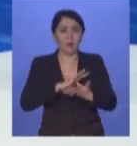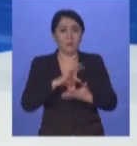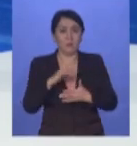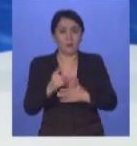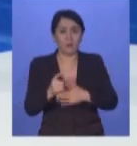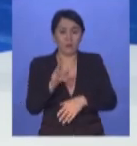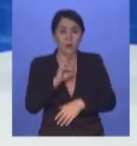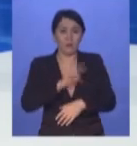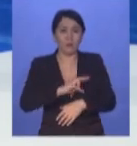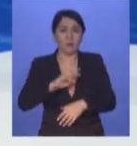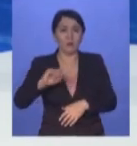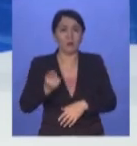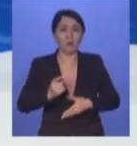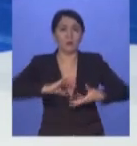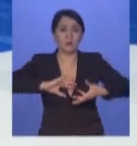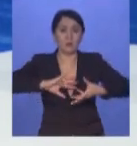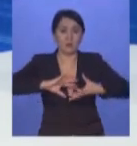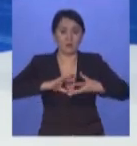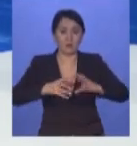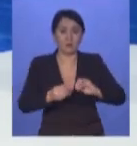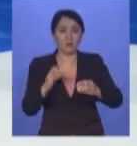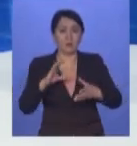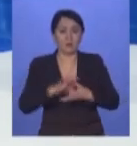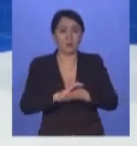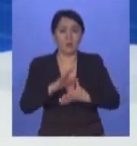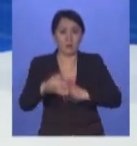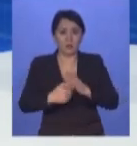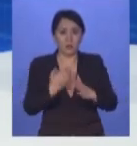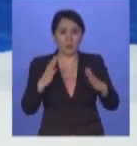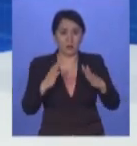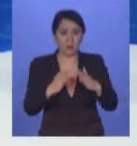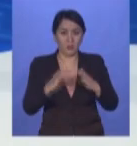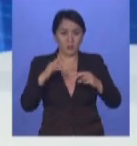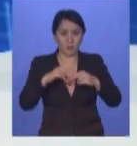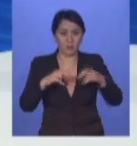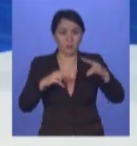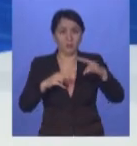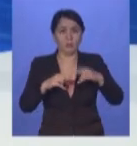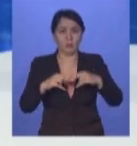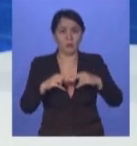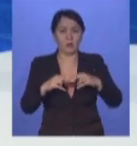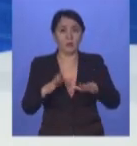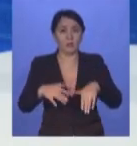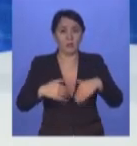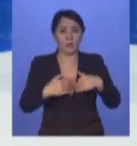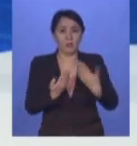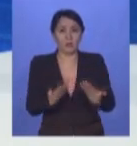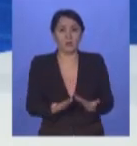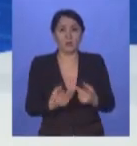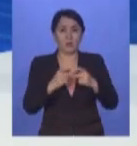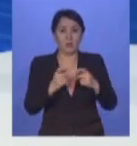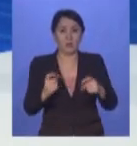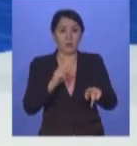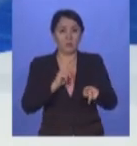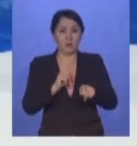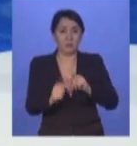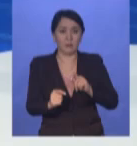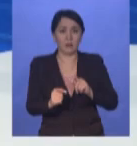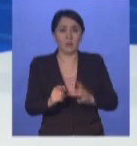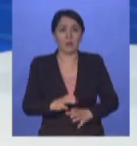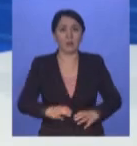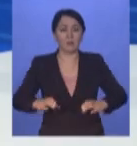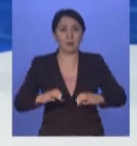баспанамен қамтамасыз ету жұмыстарының алғашқы нәтижелерімен танысты. Жаңа үйлер салу және беру процесі тексеріліп, тұрғындардың